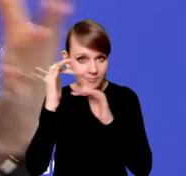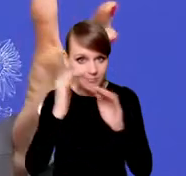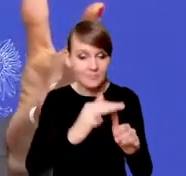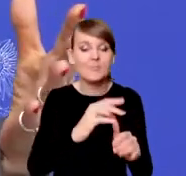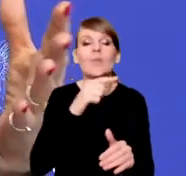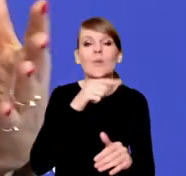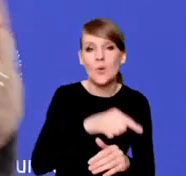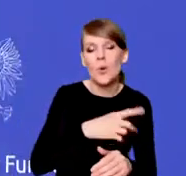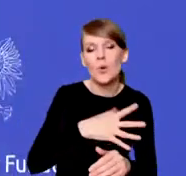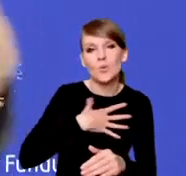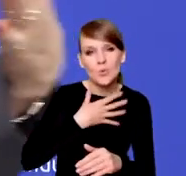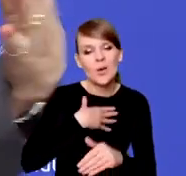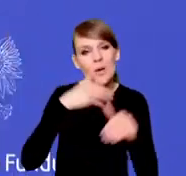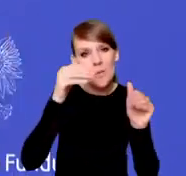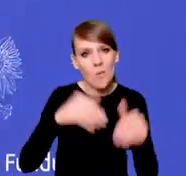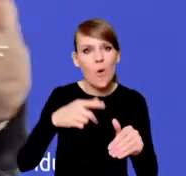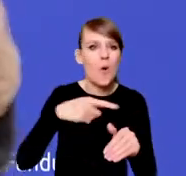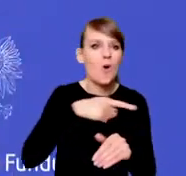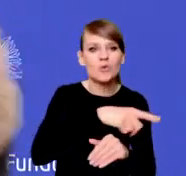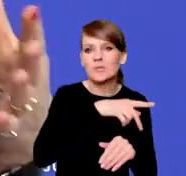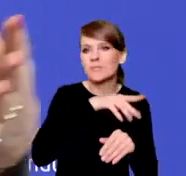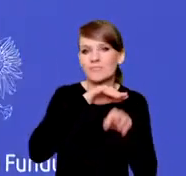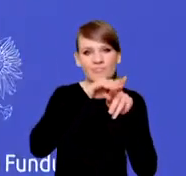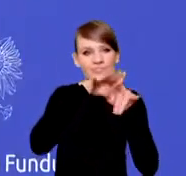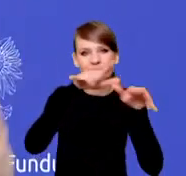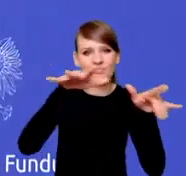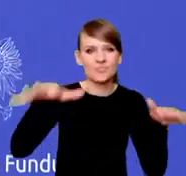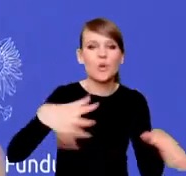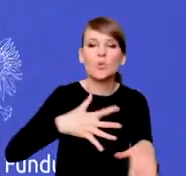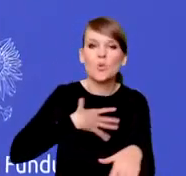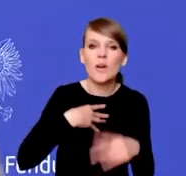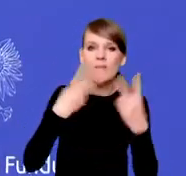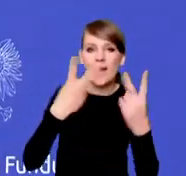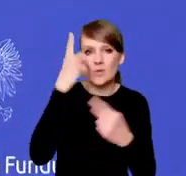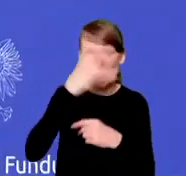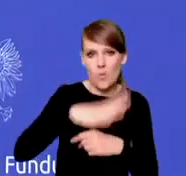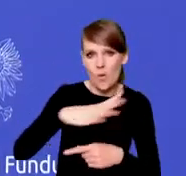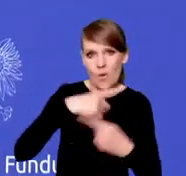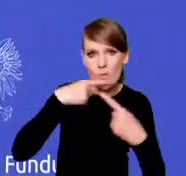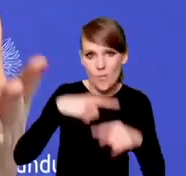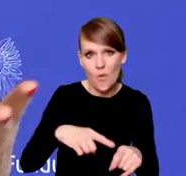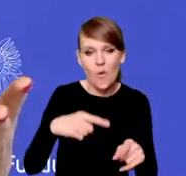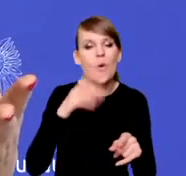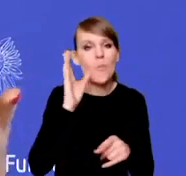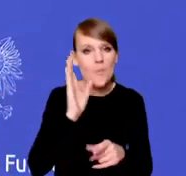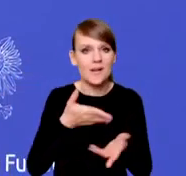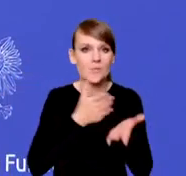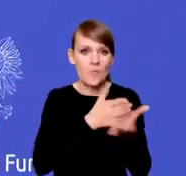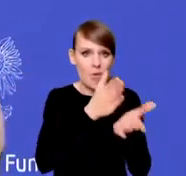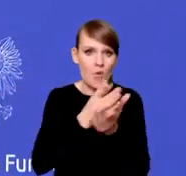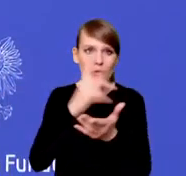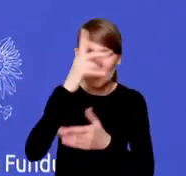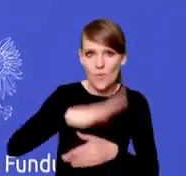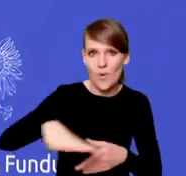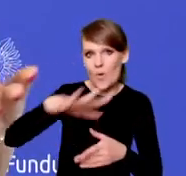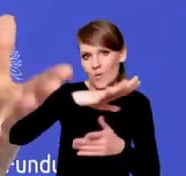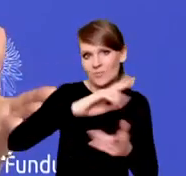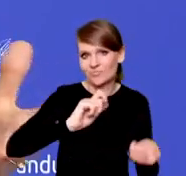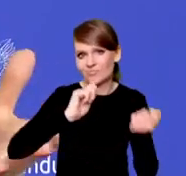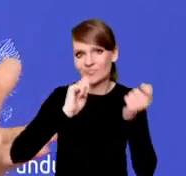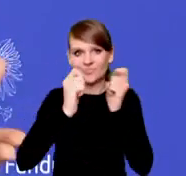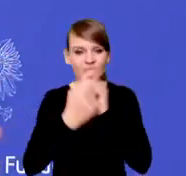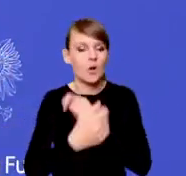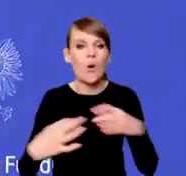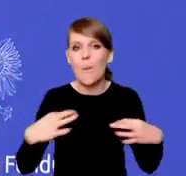będzie przyświecał wszędzie, gdzieś funkcjonował, właśnie będzie pomagał budować nam nasze społeczeństwo. Obojętnie,